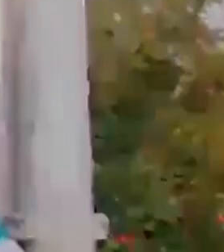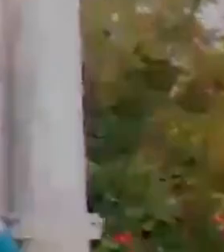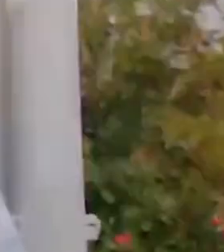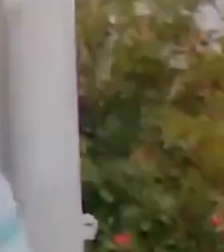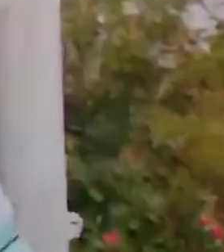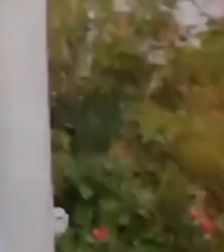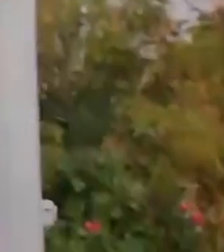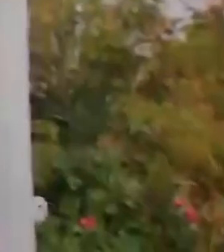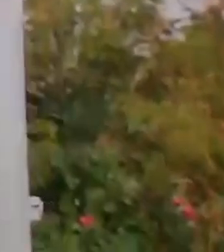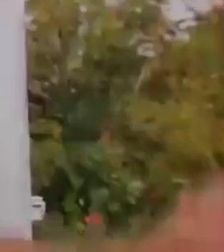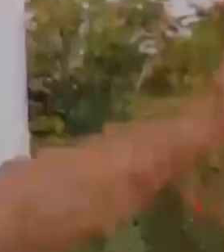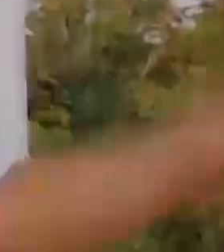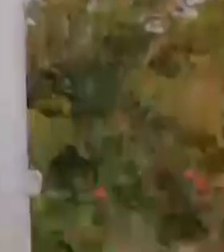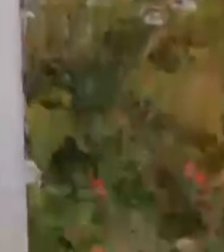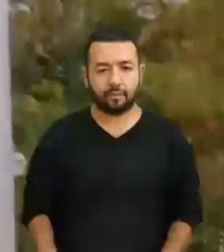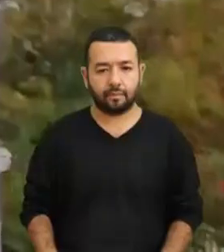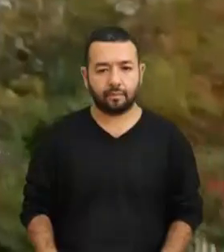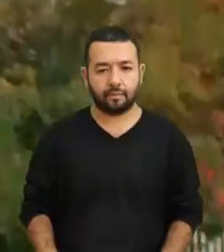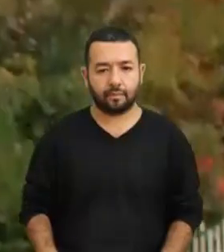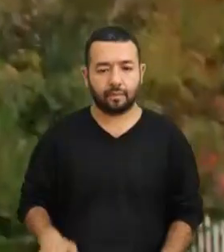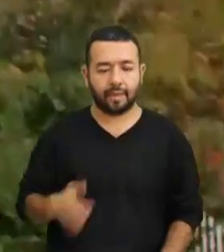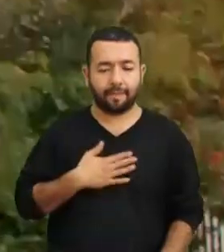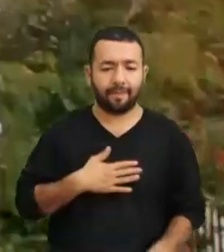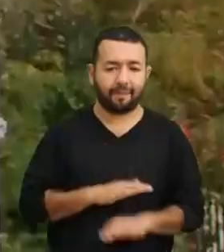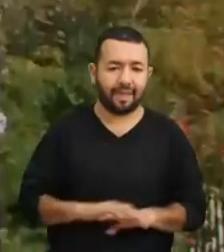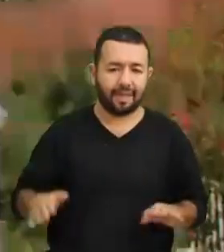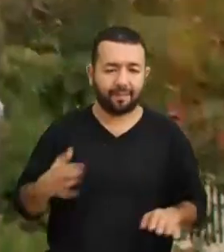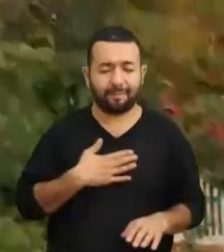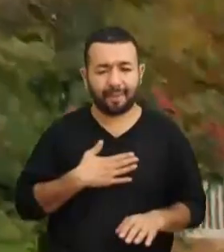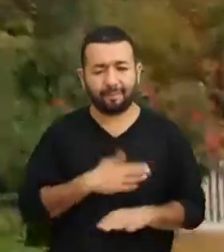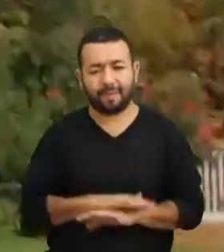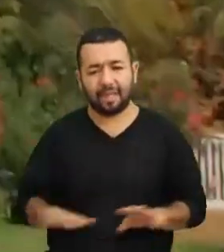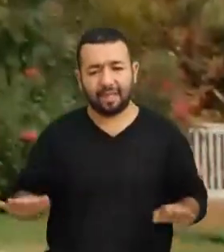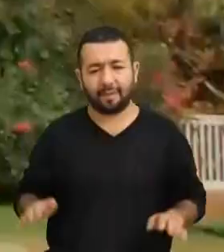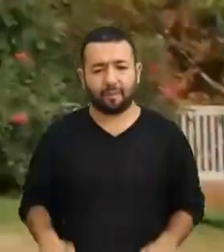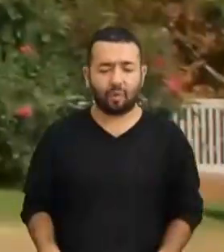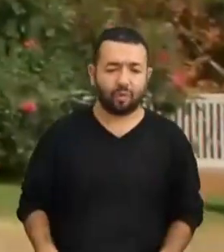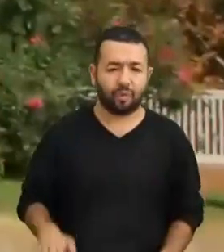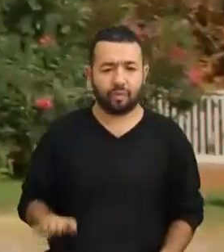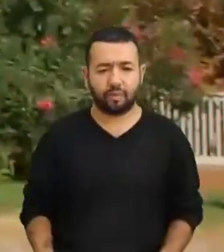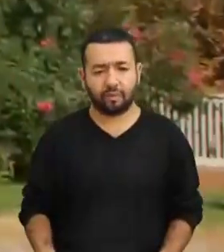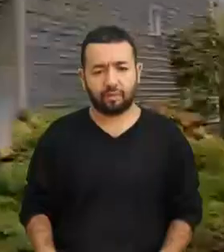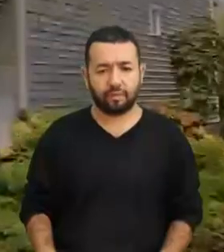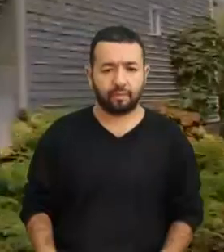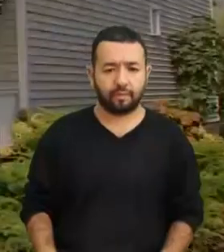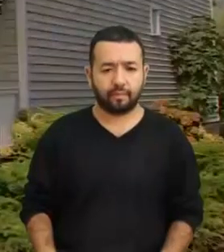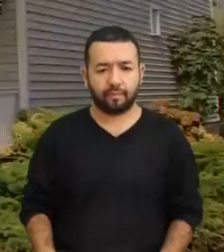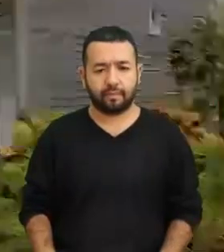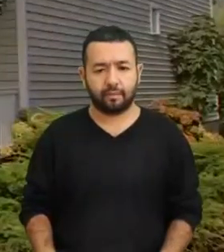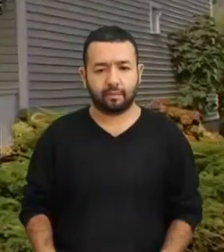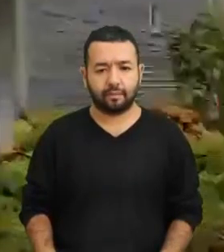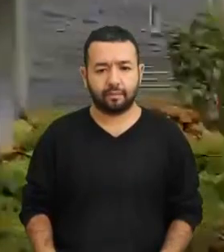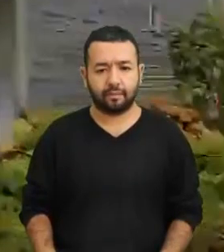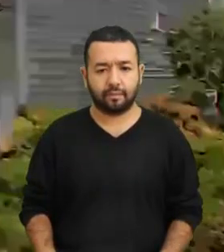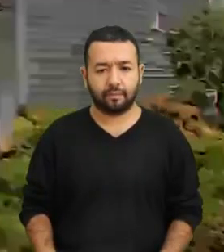Oh, ben bittim. Ben bittim. Ah, oldum o. Şükrü villanın önünde oturmuş, kahırla